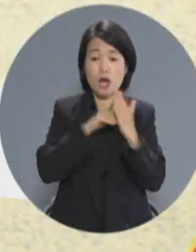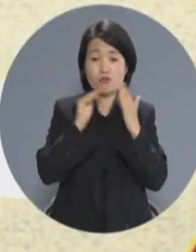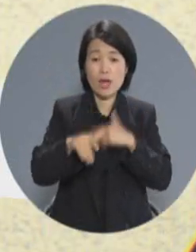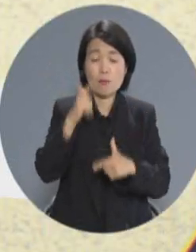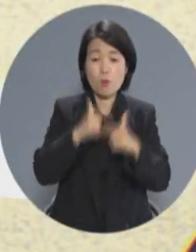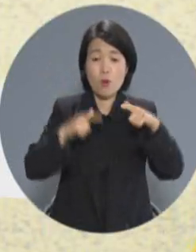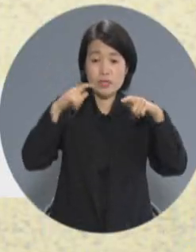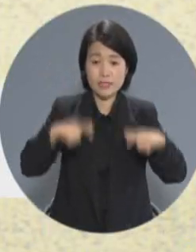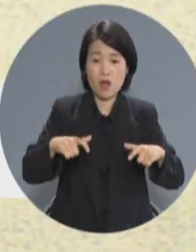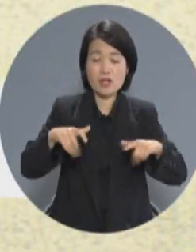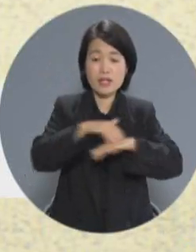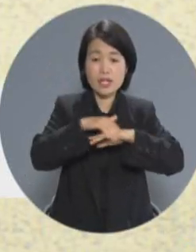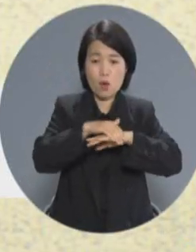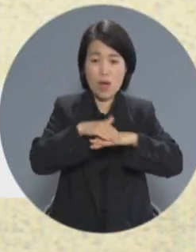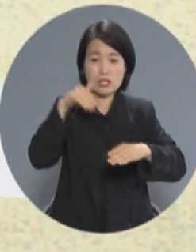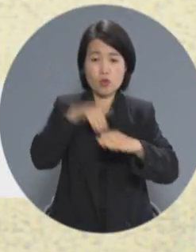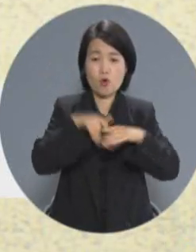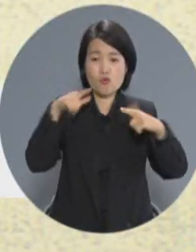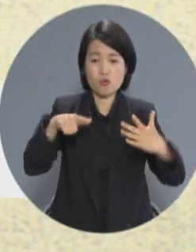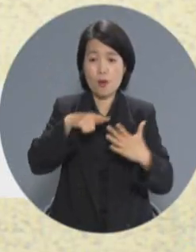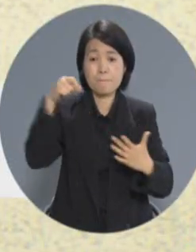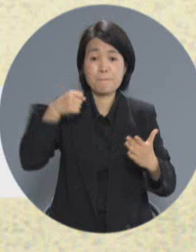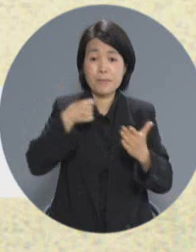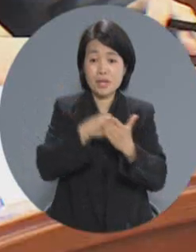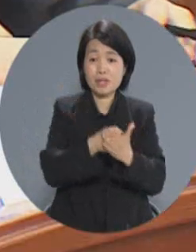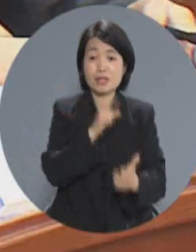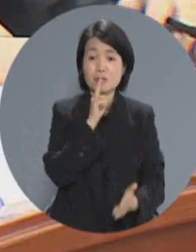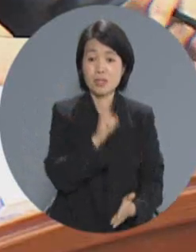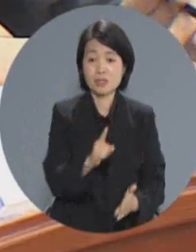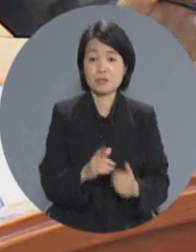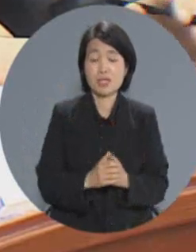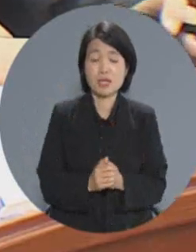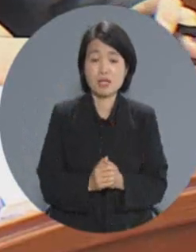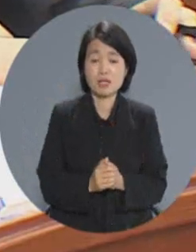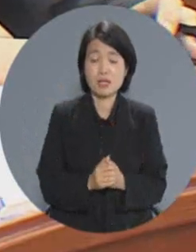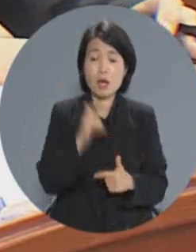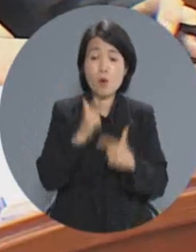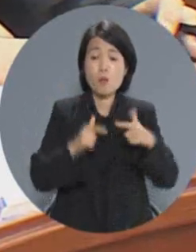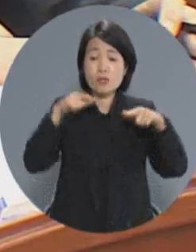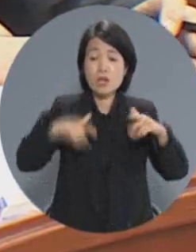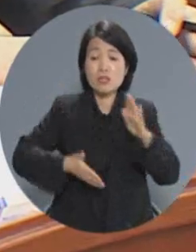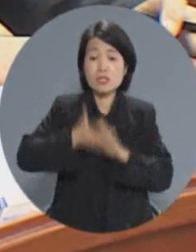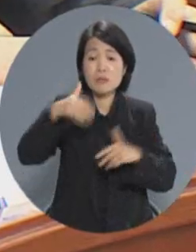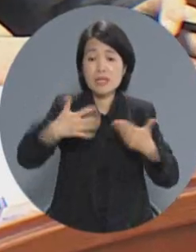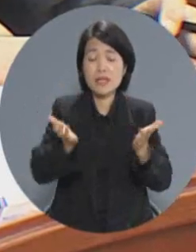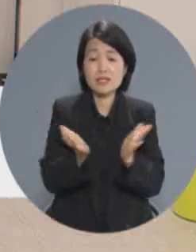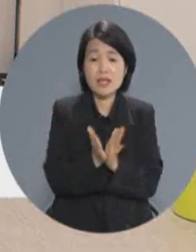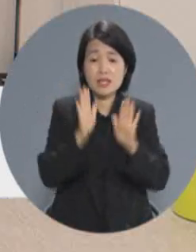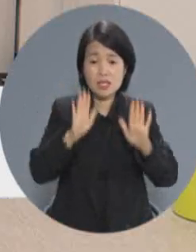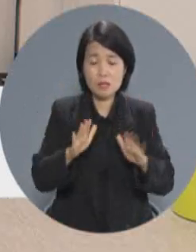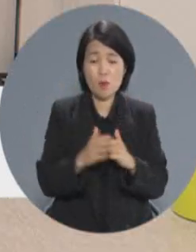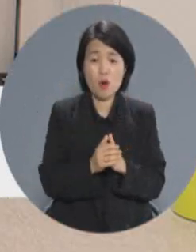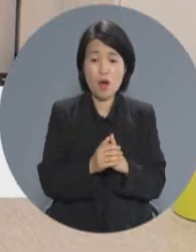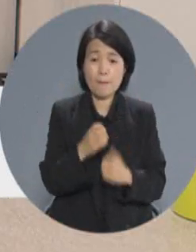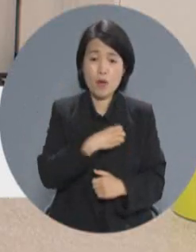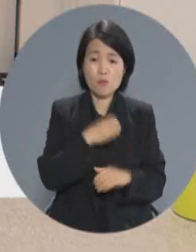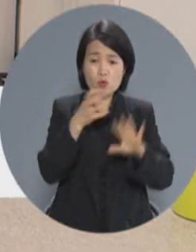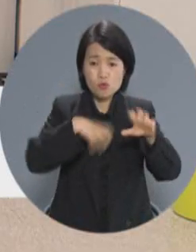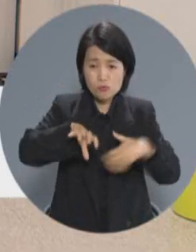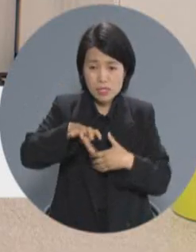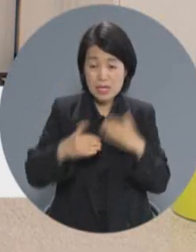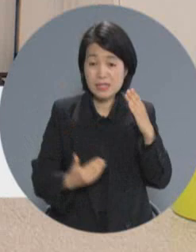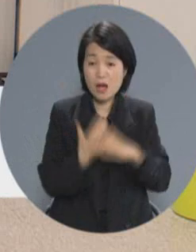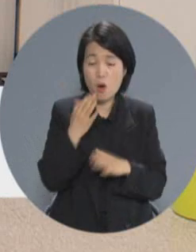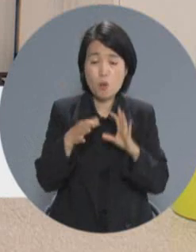지역을 전략선거구로 지정했다고 밝혔습니다. 목포 지역 시민사회단체는 이번 당원 명부 유출 사건